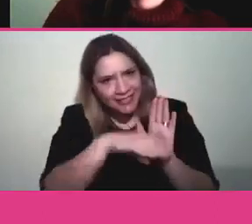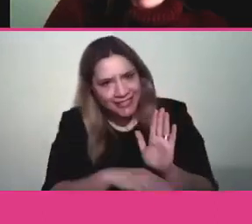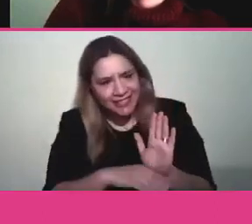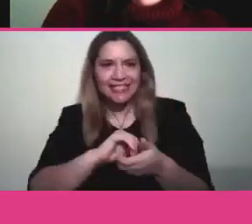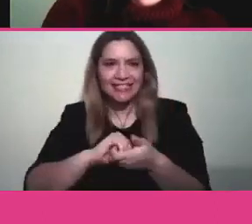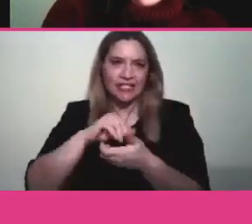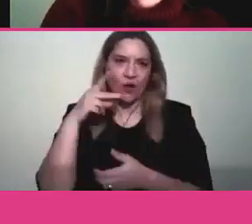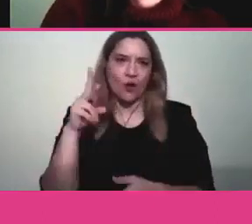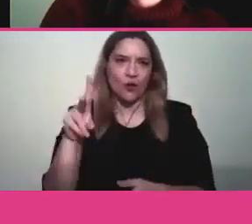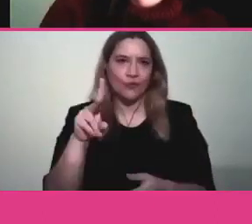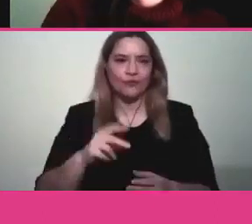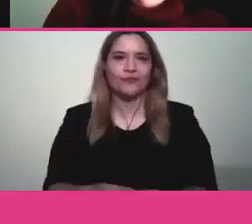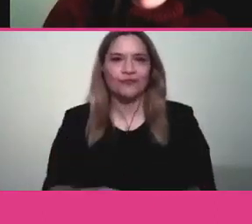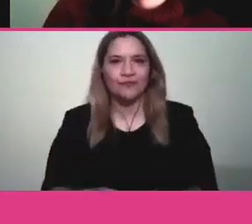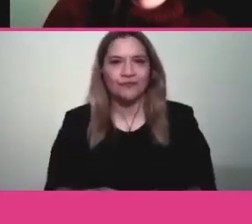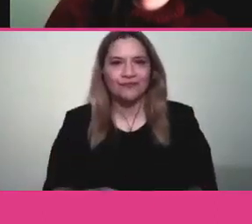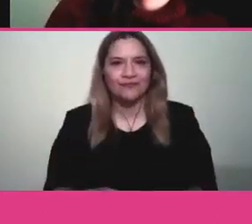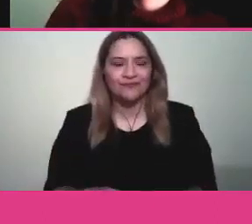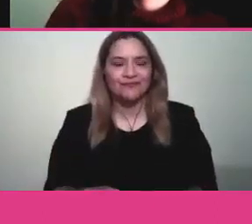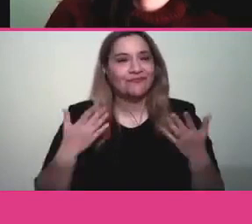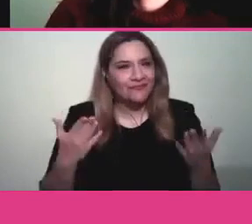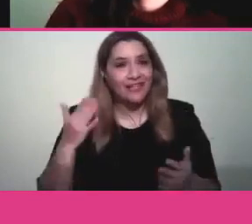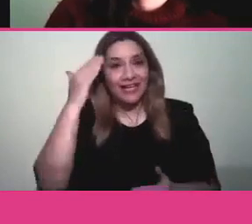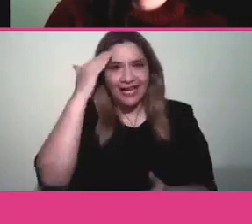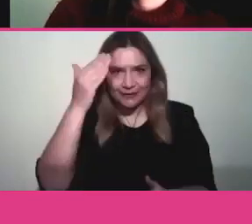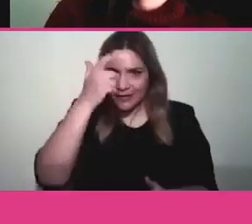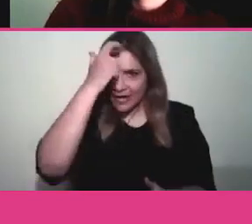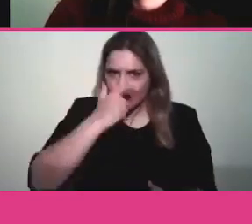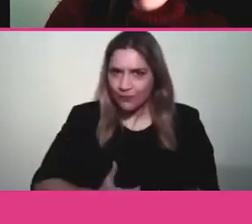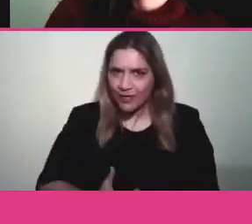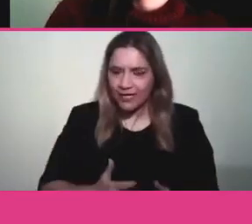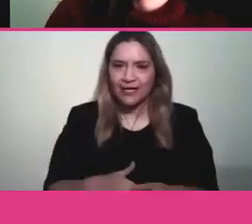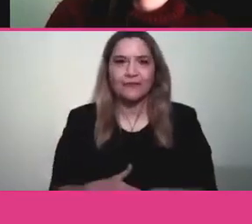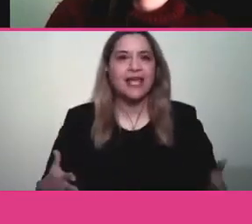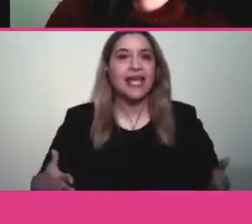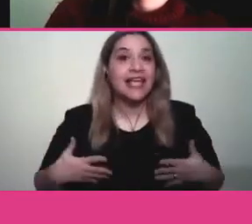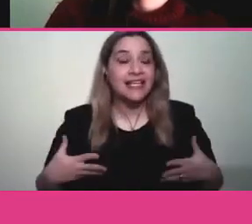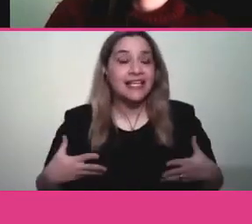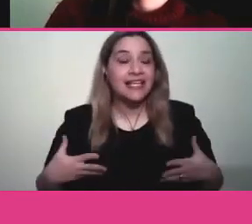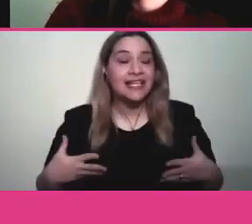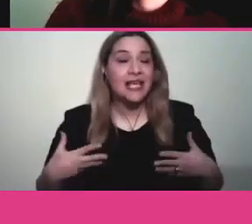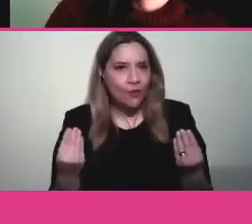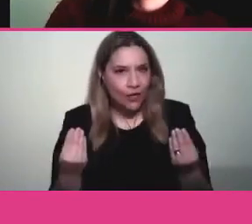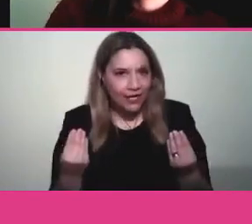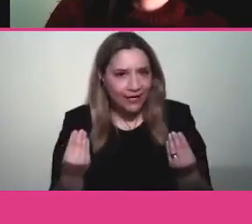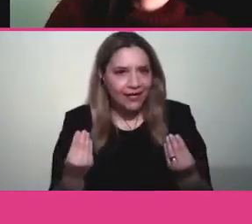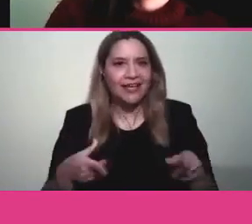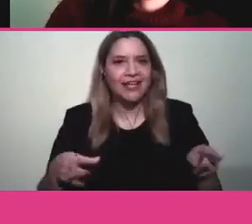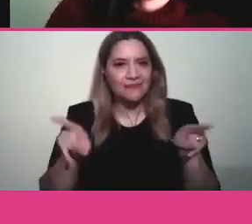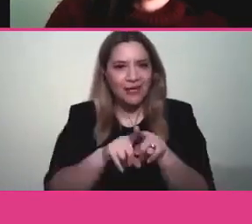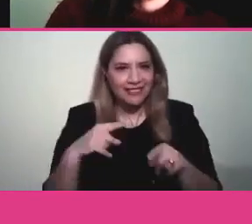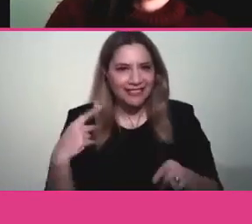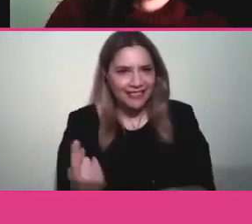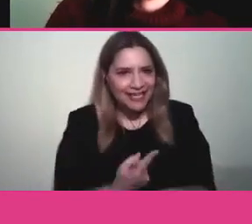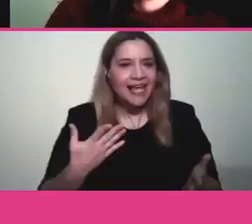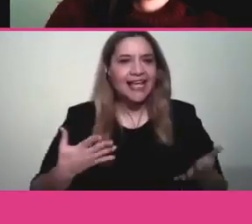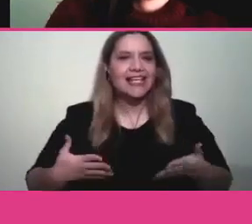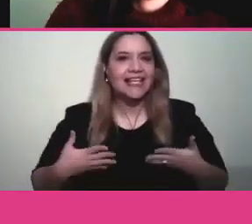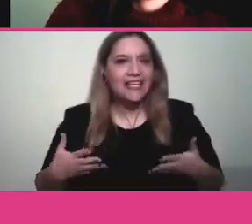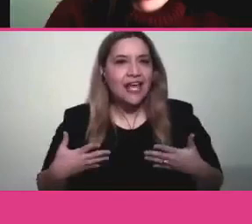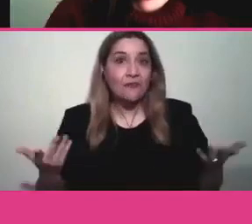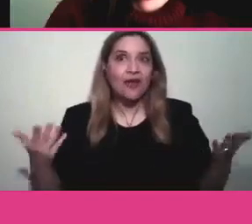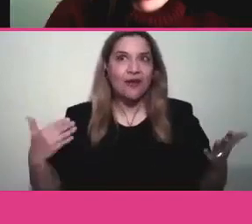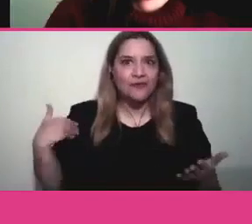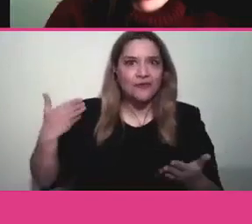Σύλλογο. Καλησπέρα λοιπόν και από εμένα. Χαίρομαι πάρα πολύ που είστε και πάλι κοντά μας και χαίρομαι που